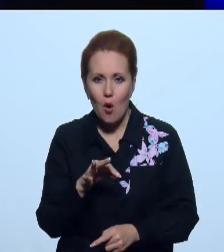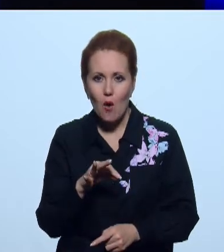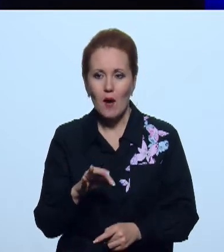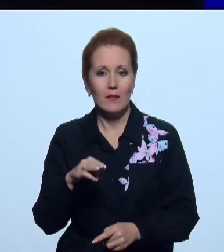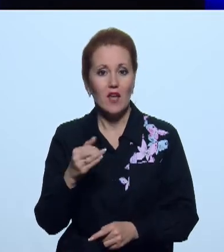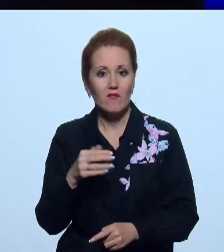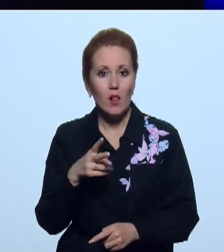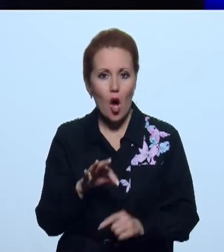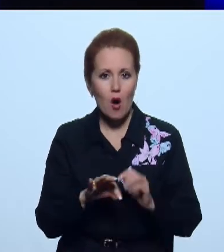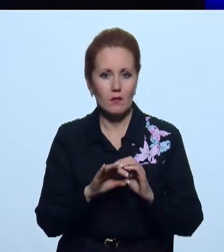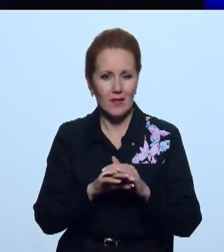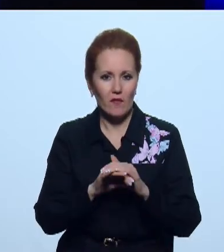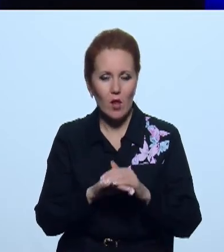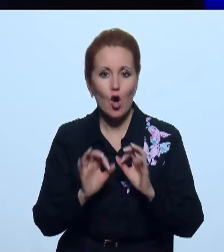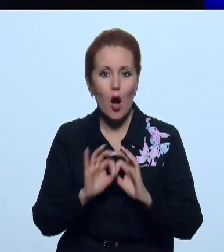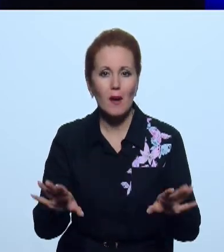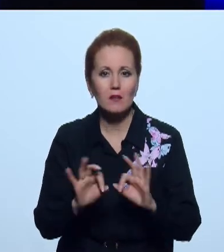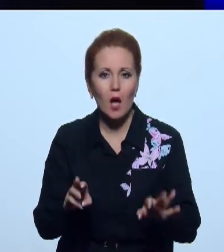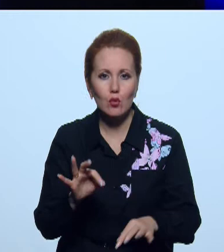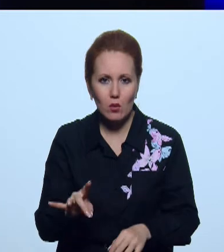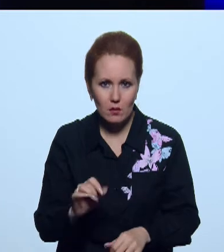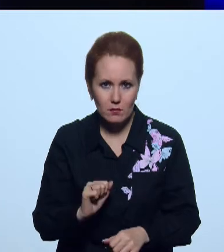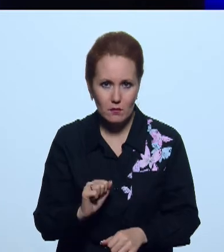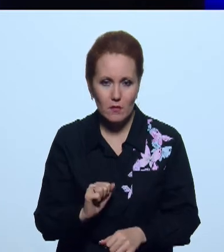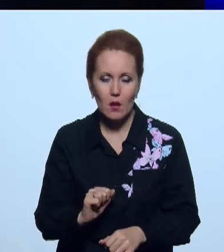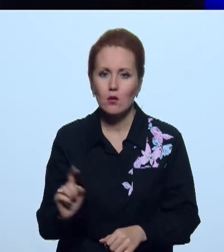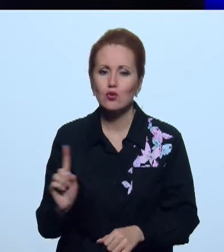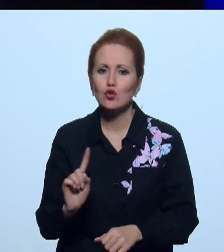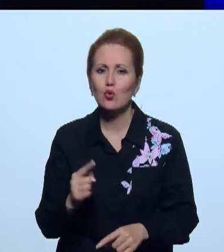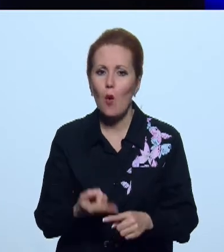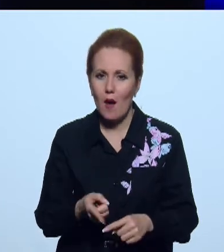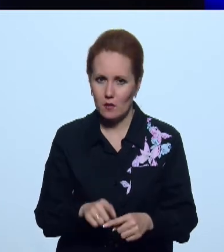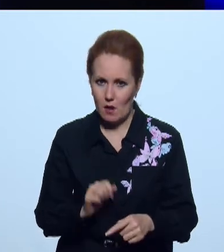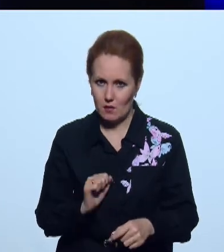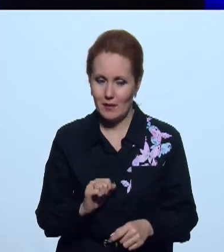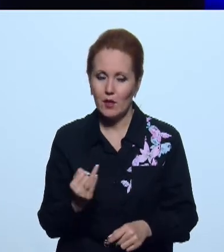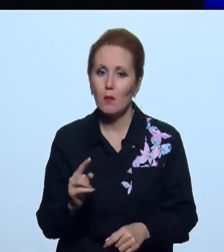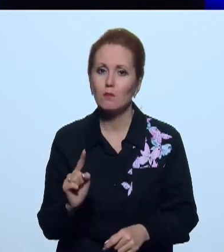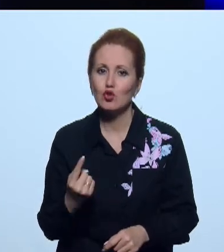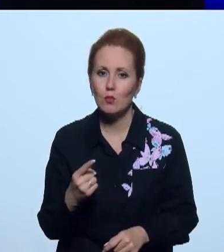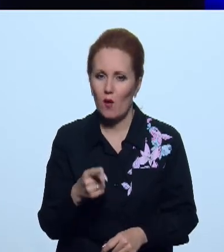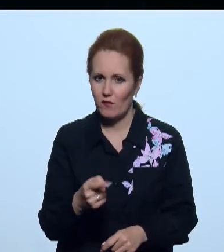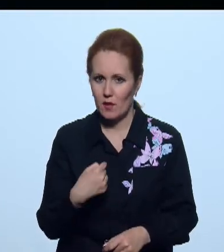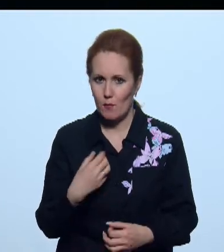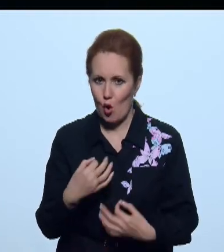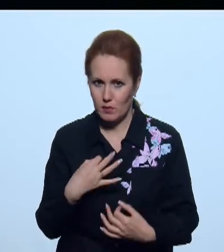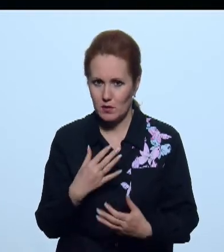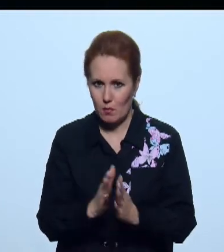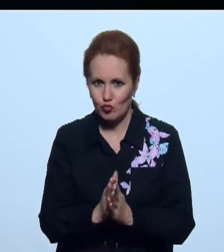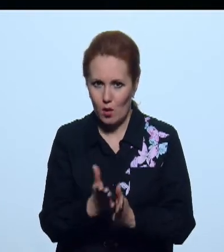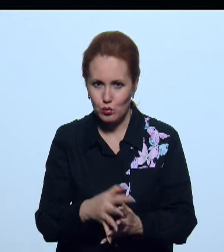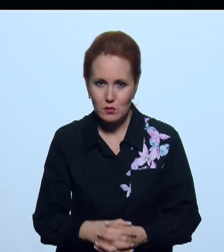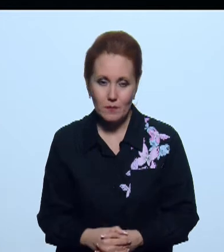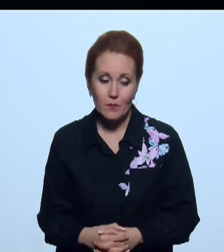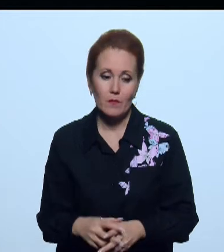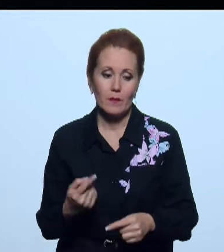представляю, да, тифлокомментатор, правильно, да? Да. Что это и почему? Вы нам объясните, пожалуйста.